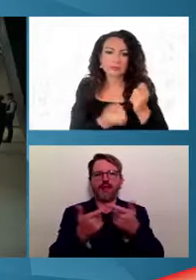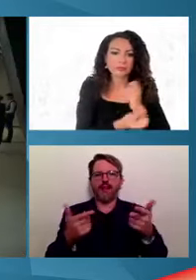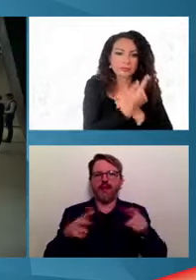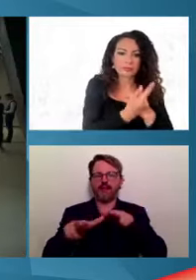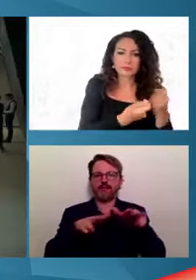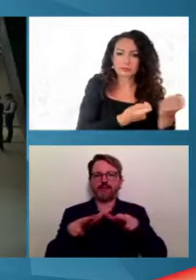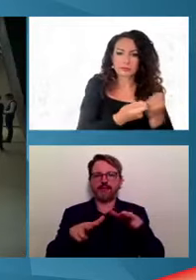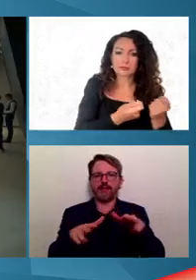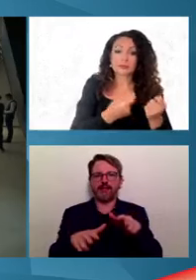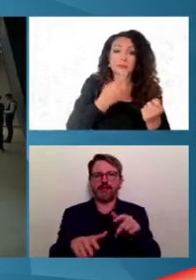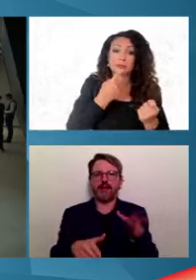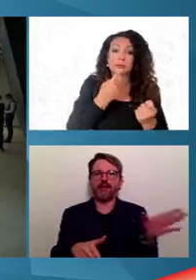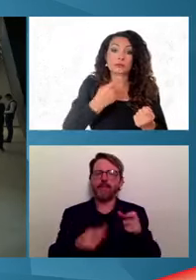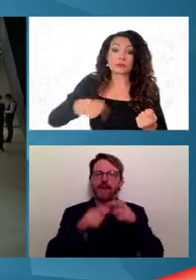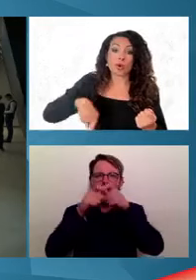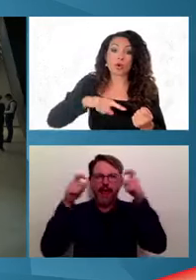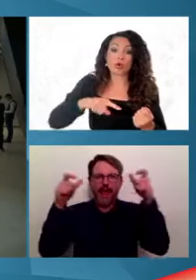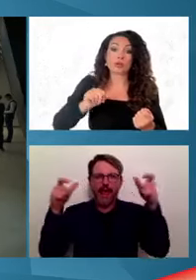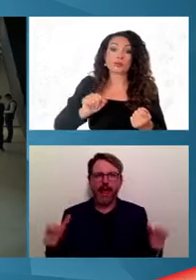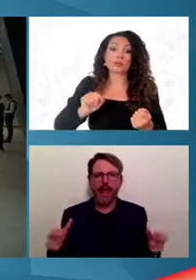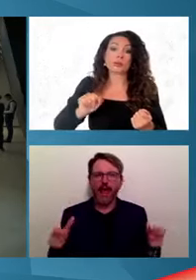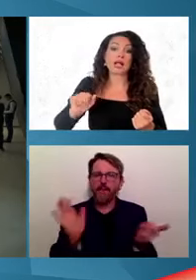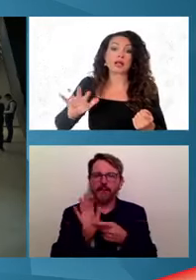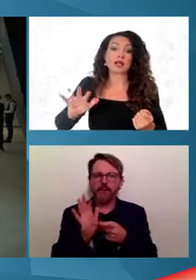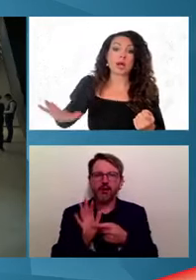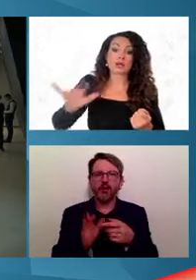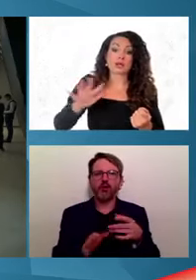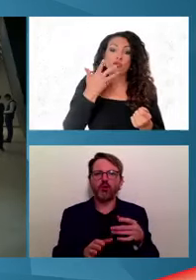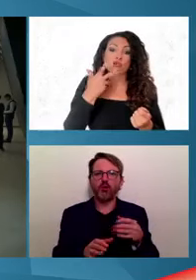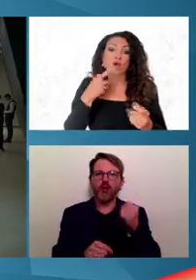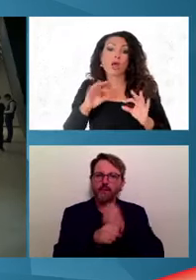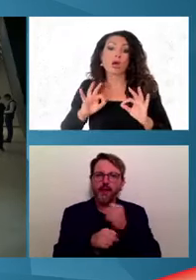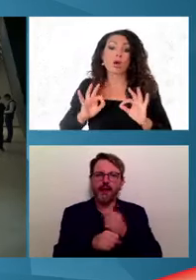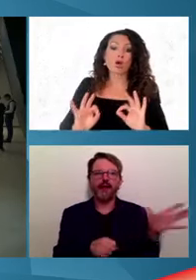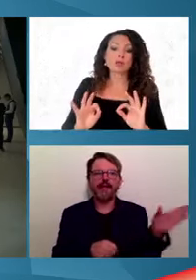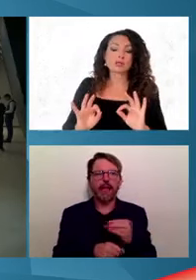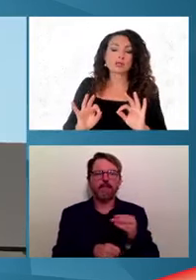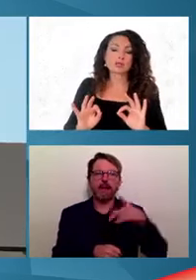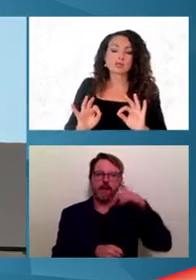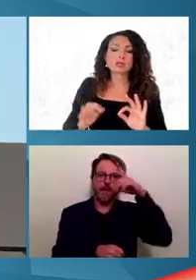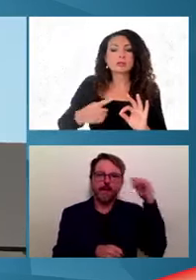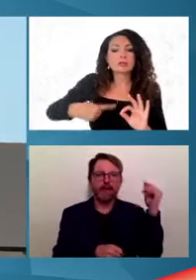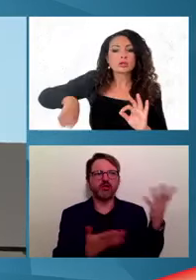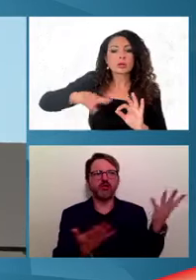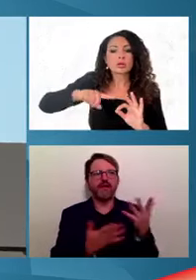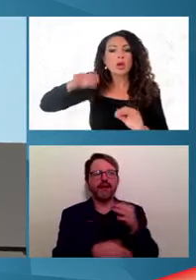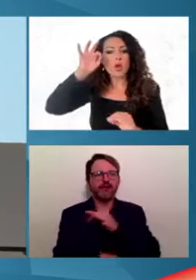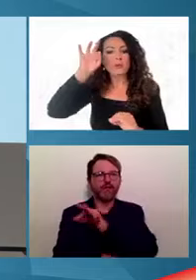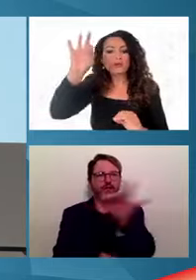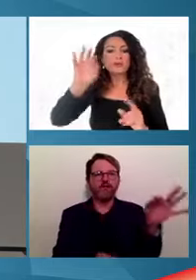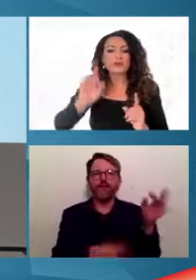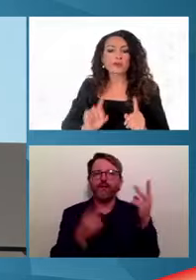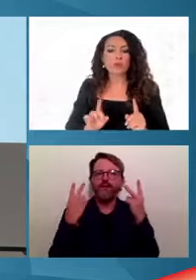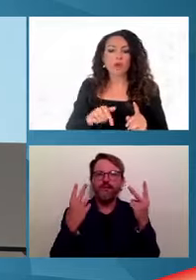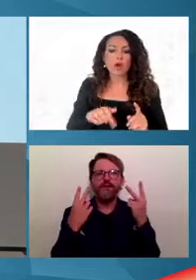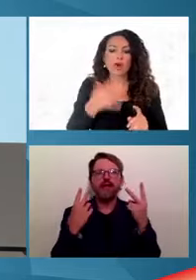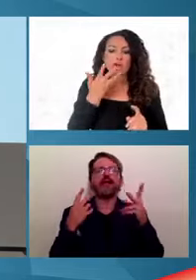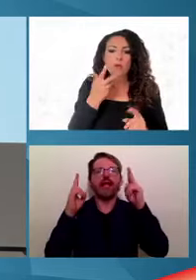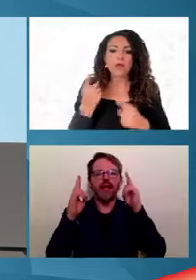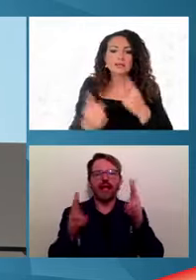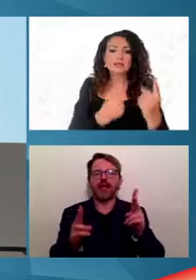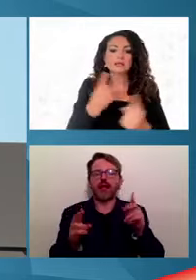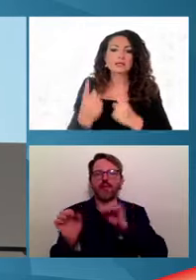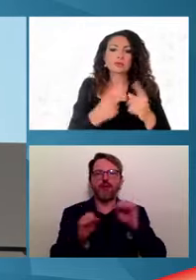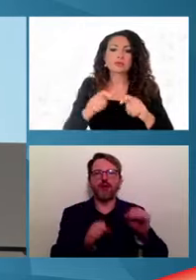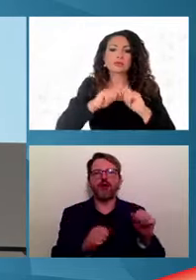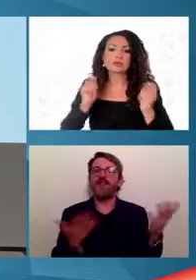Rahmenbedingungen zu schaffen, damit das, was die Menschen für richtig und wichtig halten, auch möglich wird. Und wir wissen, leistbares Wohnen ist hier ein